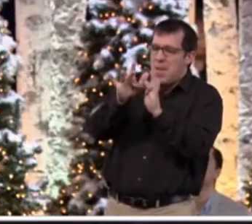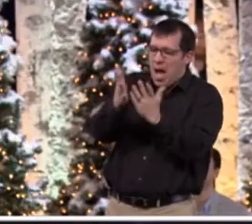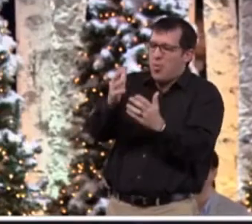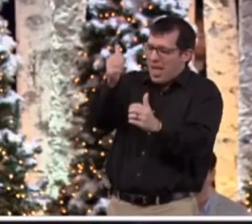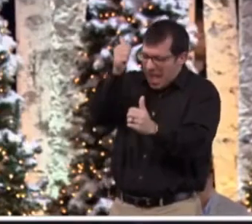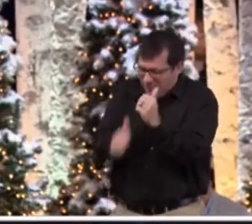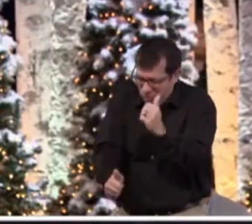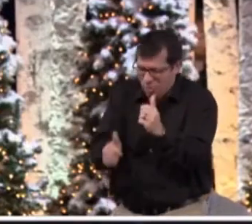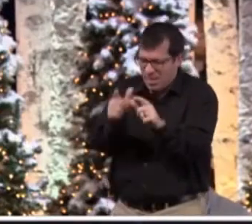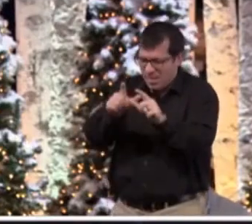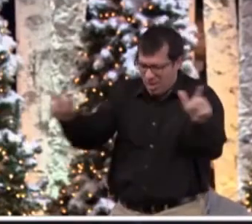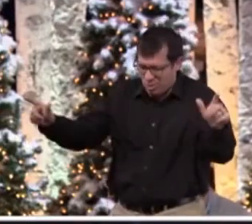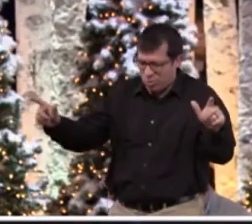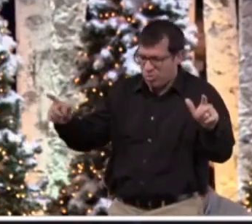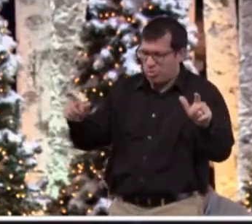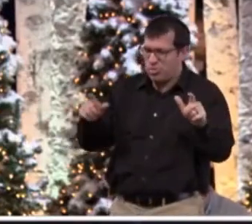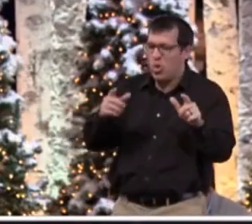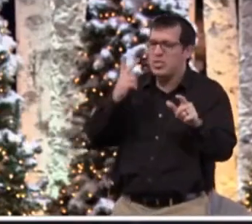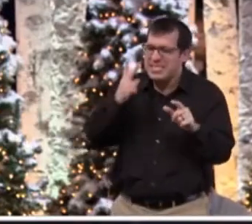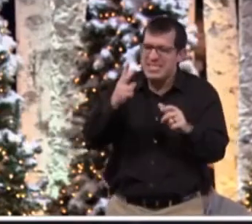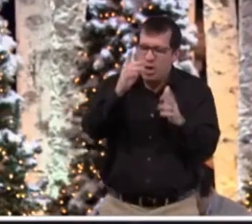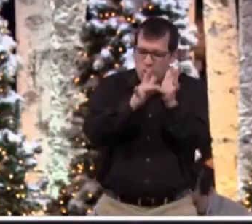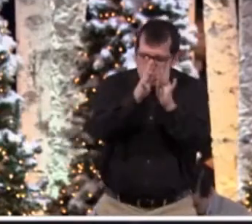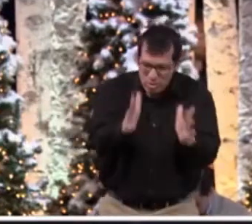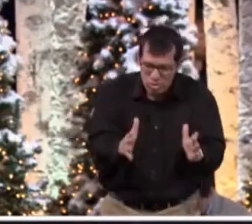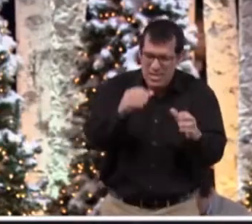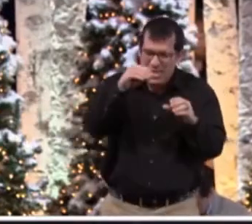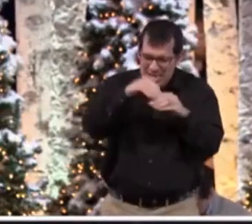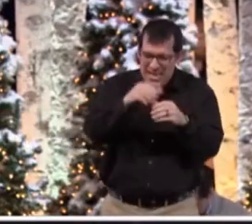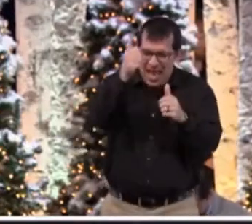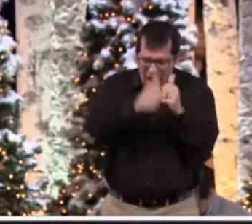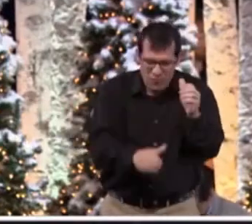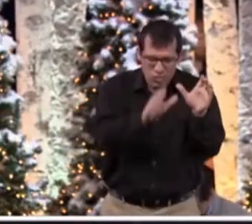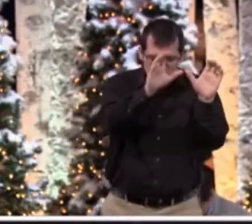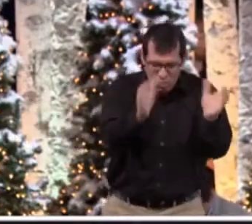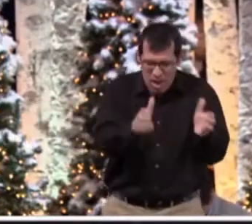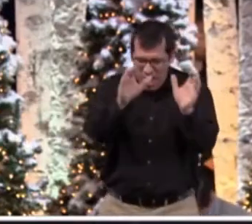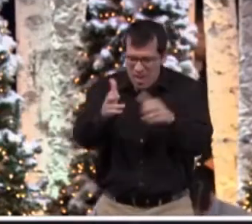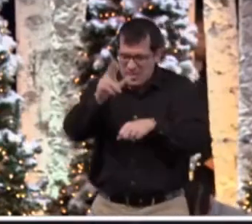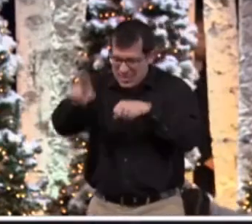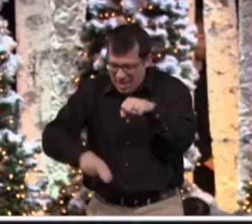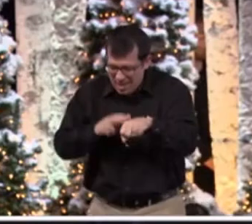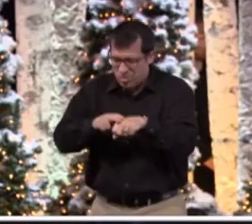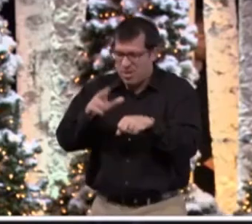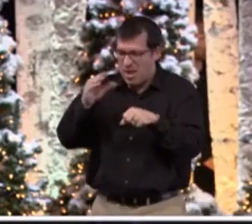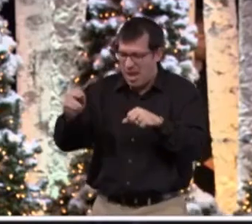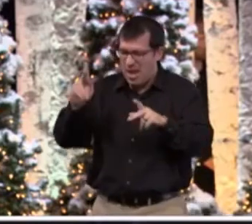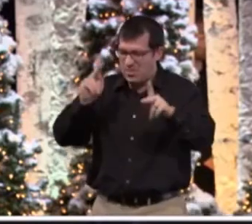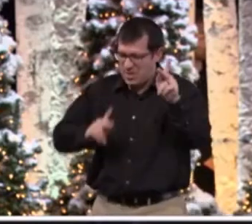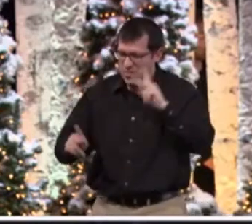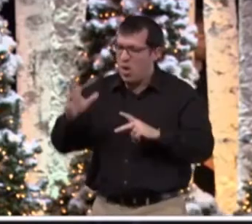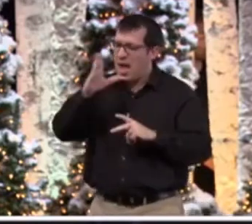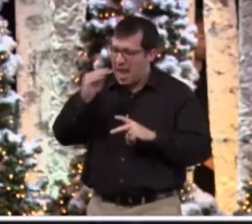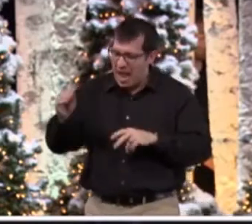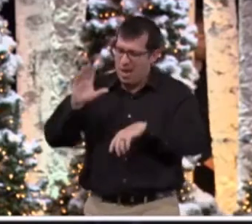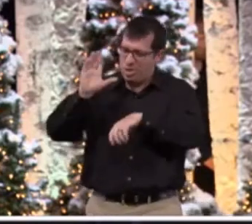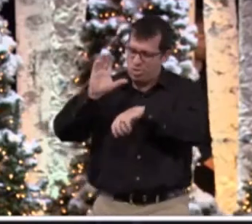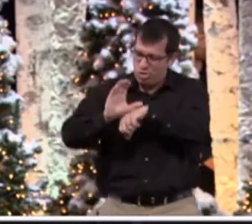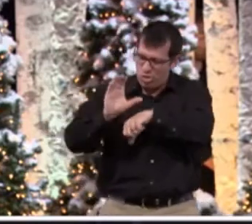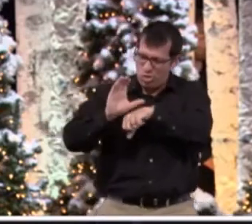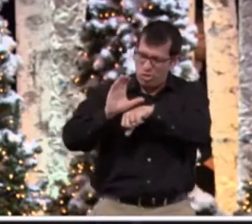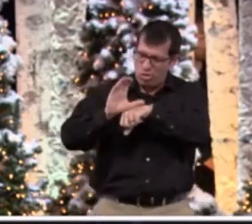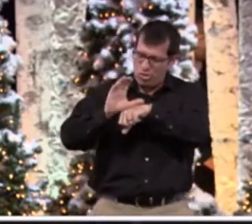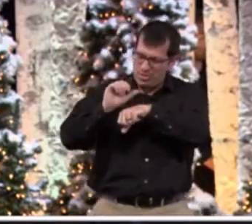र राष्ट्रमा बाइबल अनुवाद भएको र संसारका प्रत्येक भागमा विश्वासीहरू भएको र संसारका मानिसहरूका नजिकै